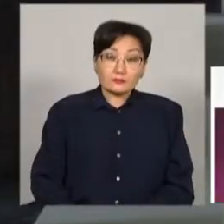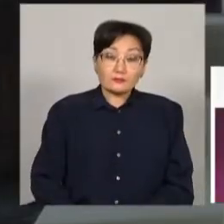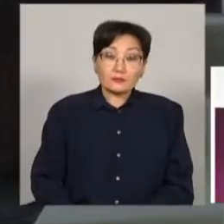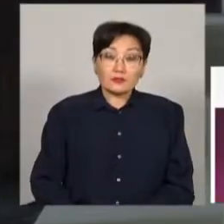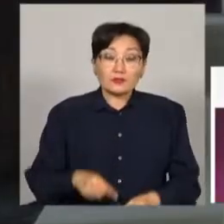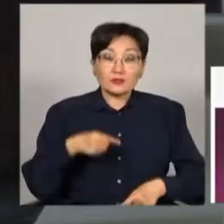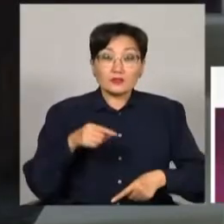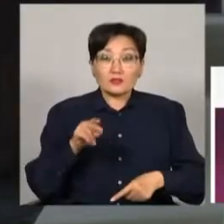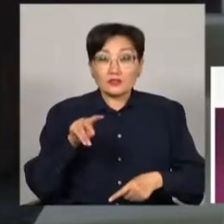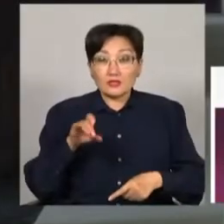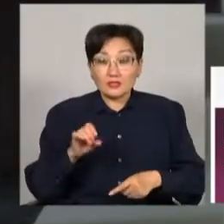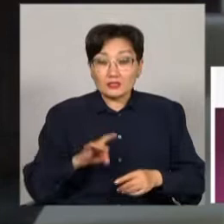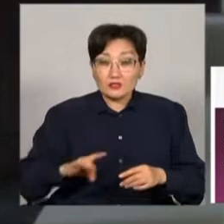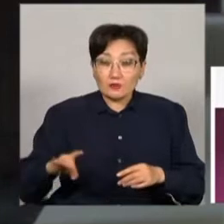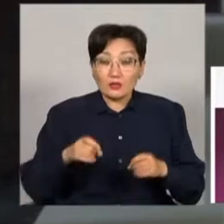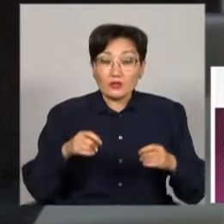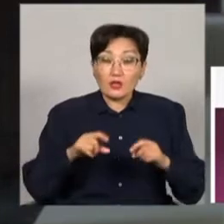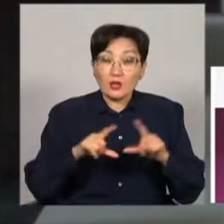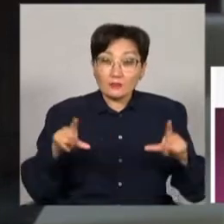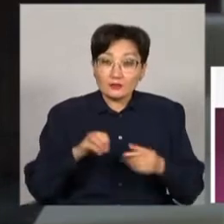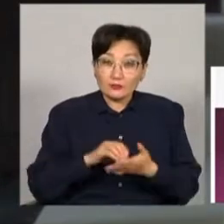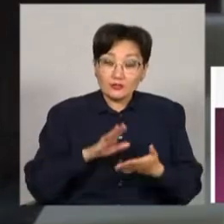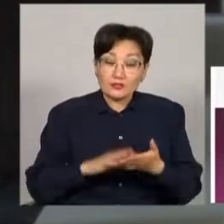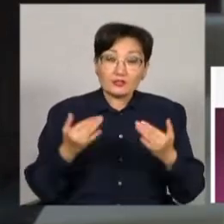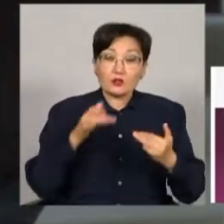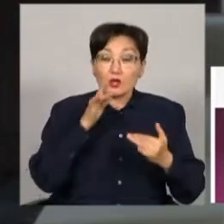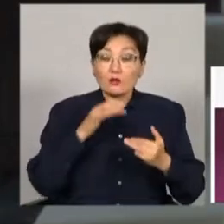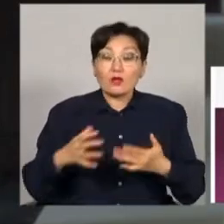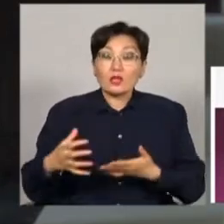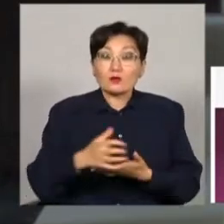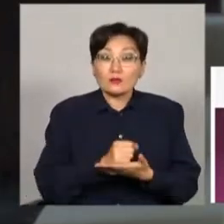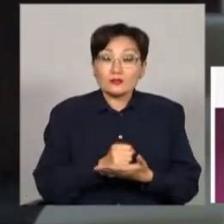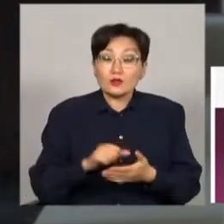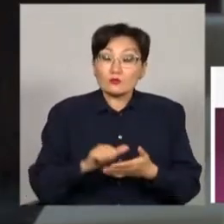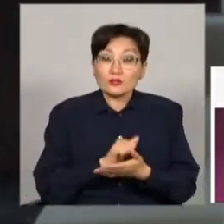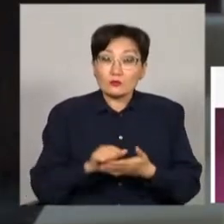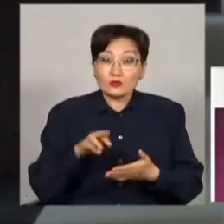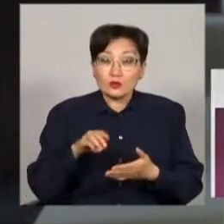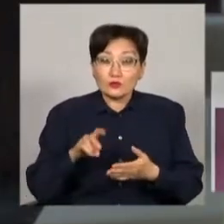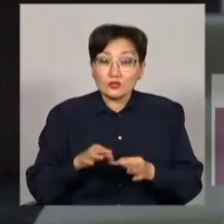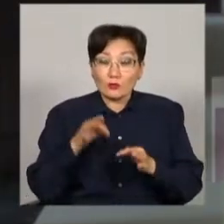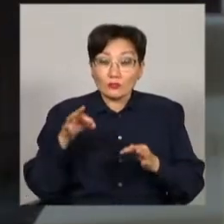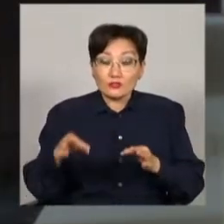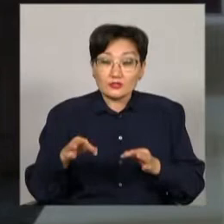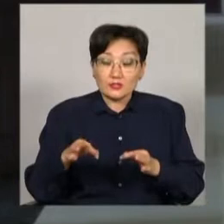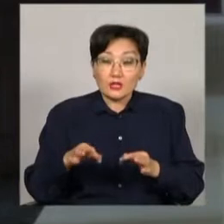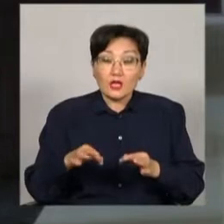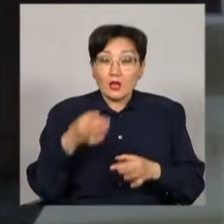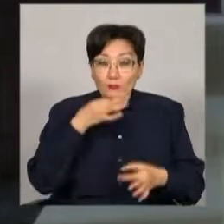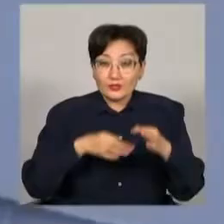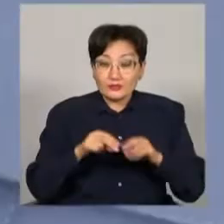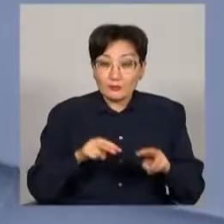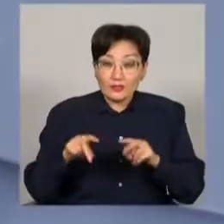Келес аудандық полиция бөліміне тіркеліп, қазіргі таңда жинақталған іс құжаттар Түркістан облысы бойынша фармацевтикалық